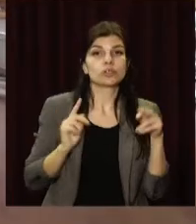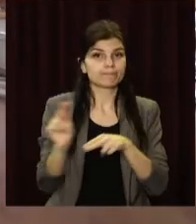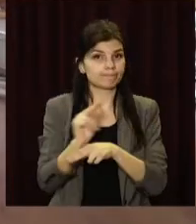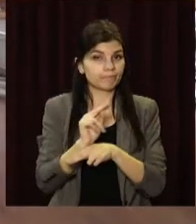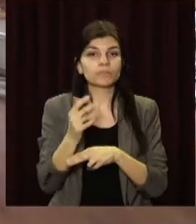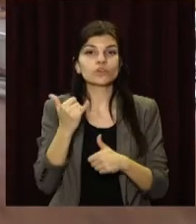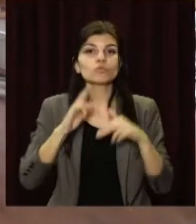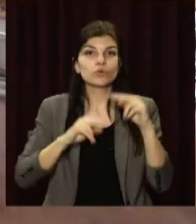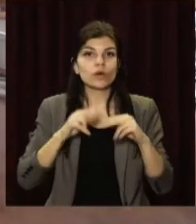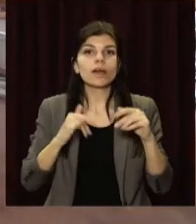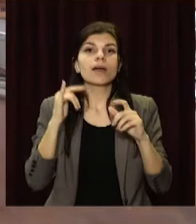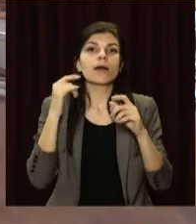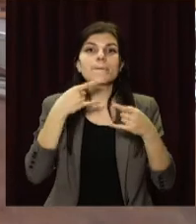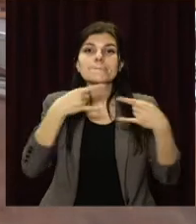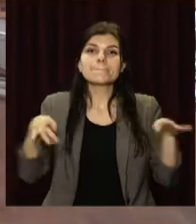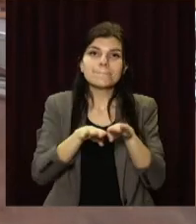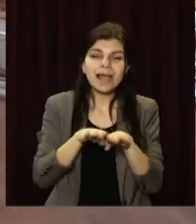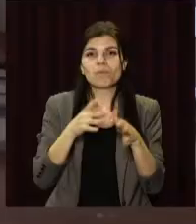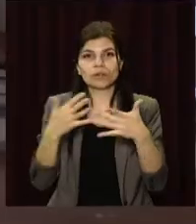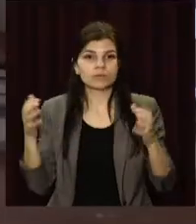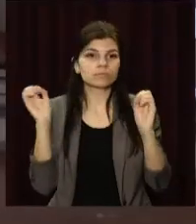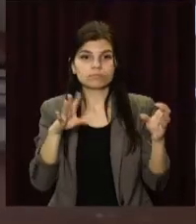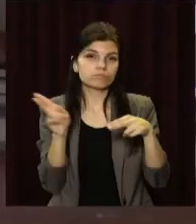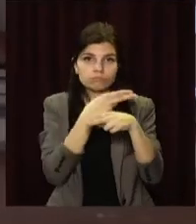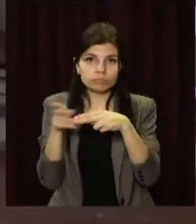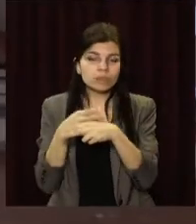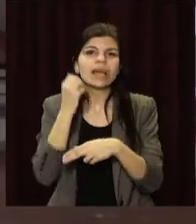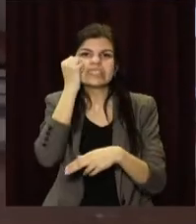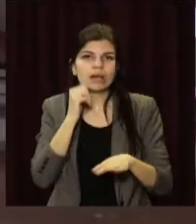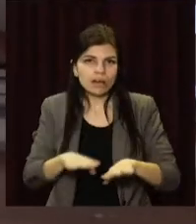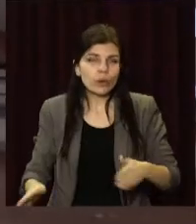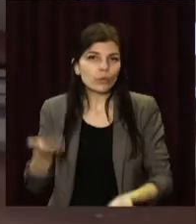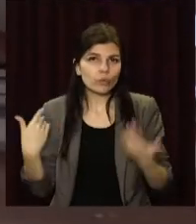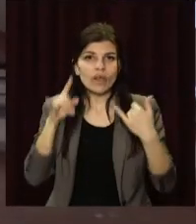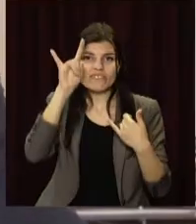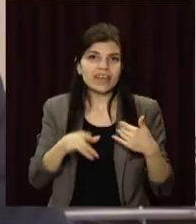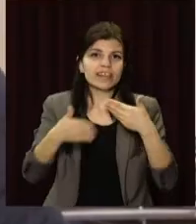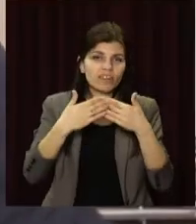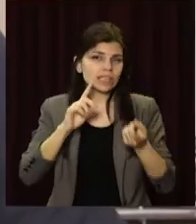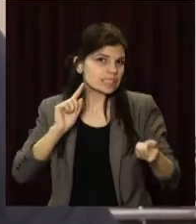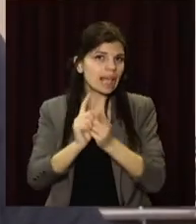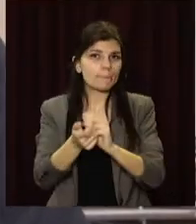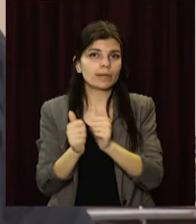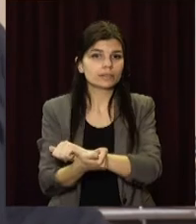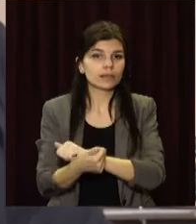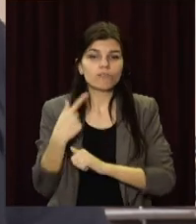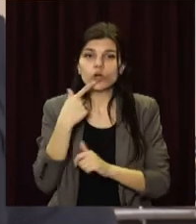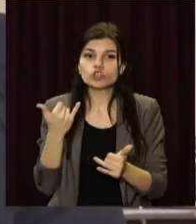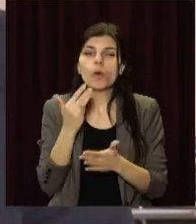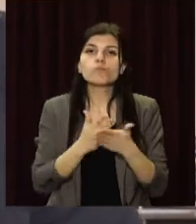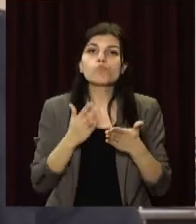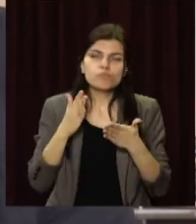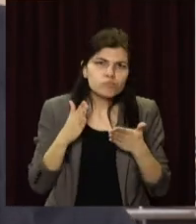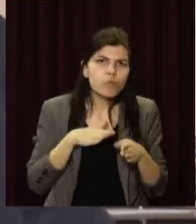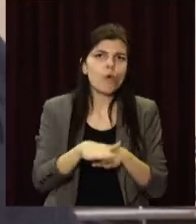Нині будівельники вивозять меблі, у класних кімнатах та коридорах демонтують старі підлогу, вікна та двері. Ми зараз повністю освобождаємо